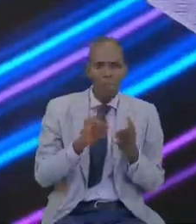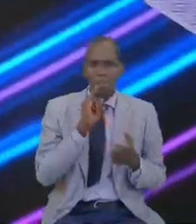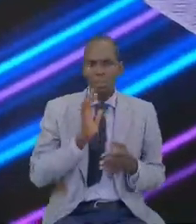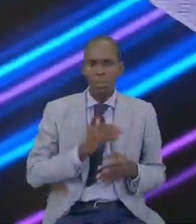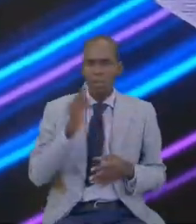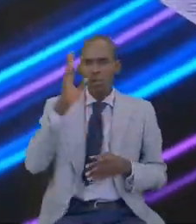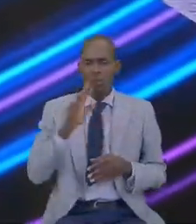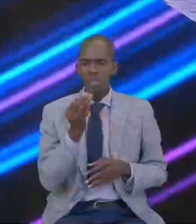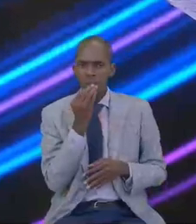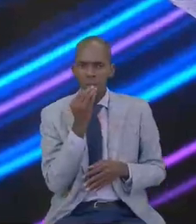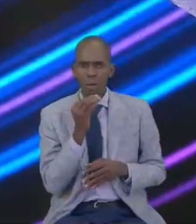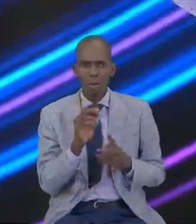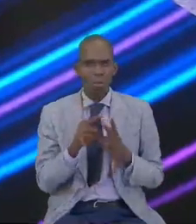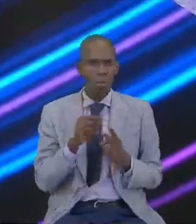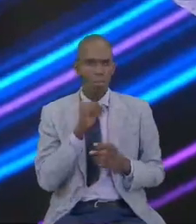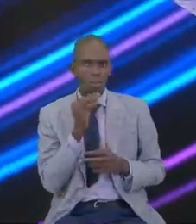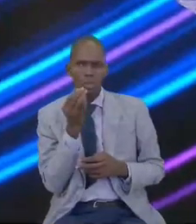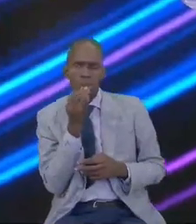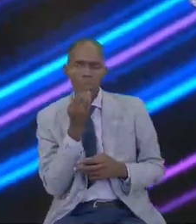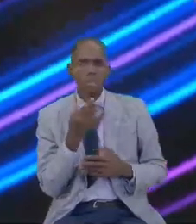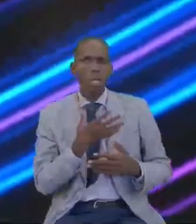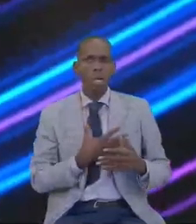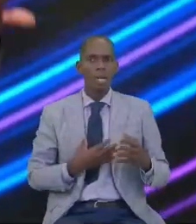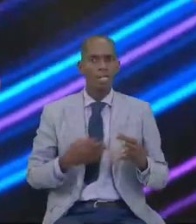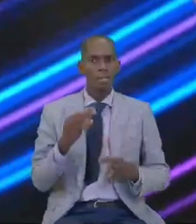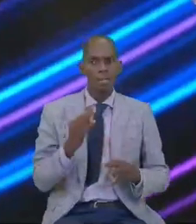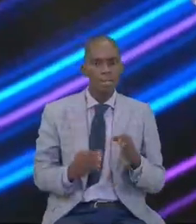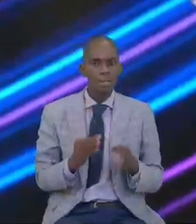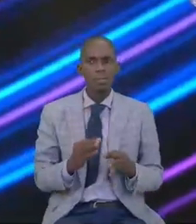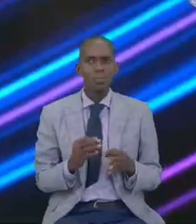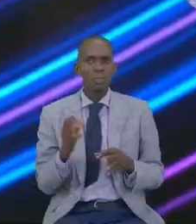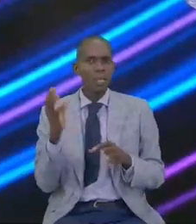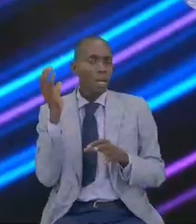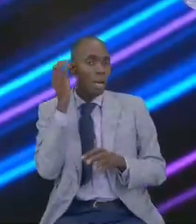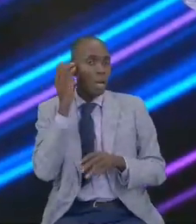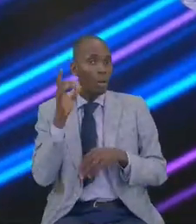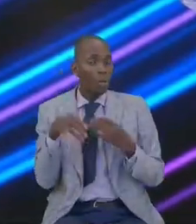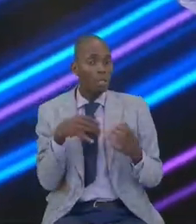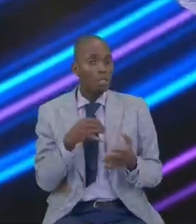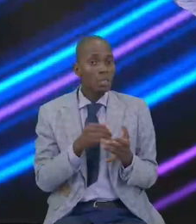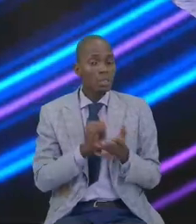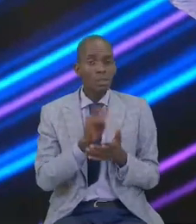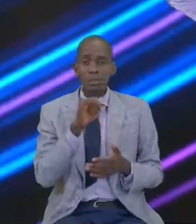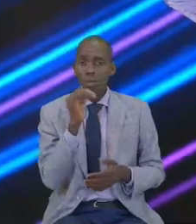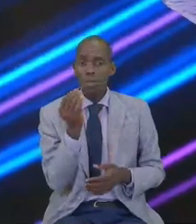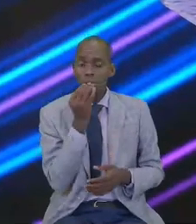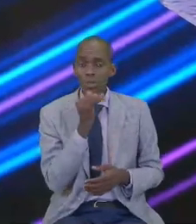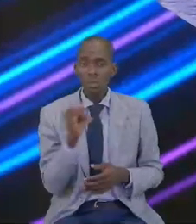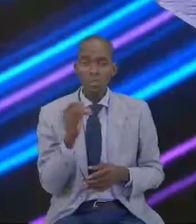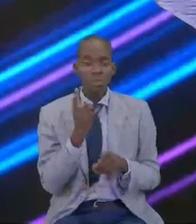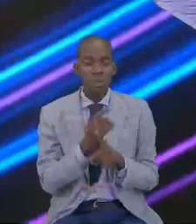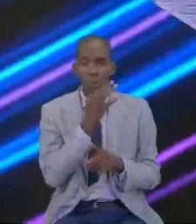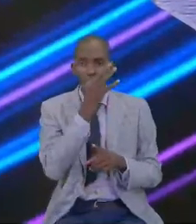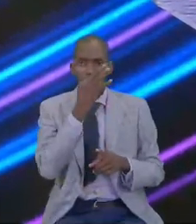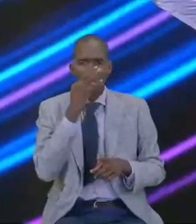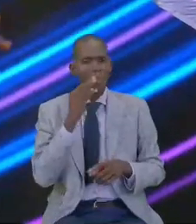qu'il ne mange pas? Et s'ils ont l'information, on ne comprend pas présentement. Ils ne